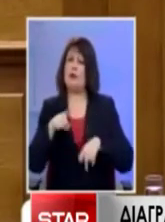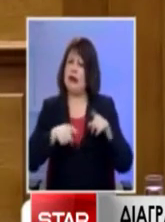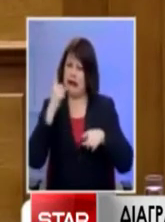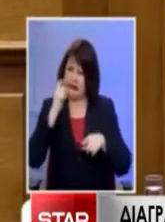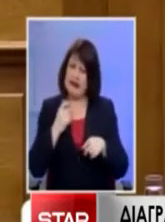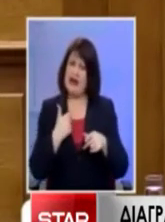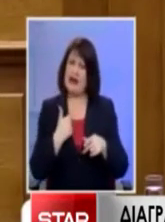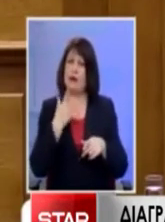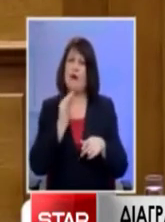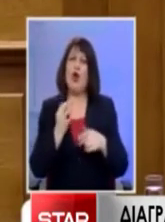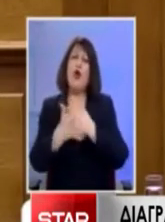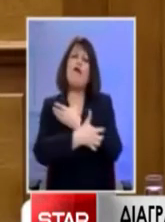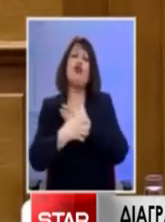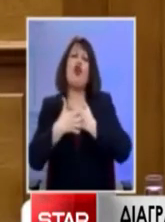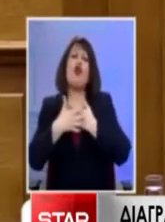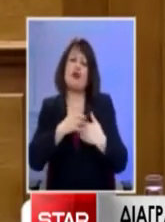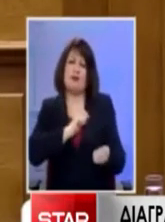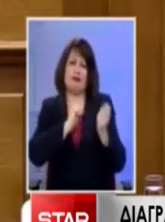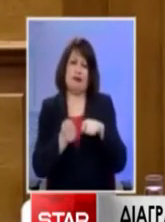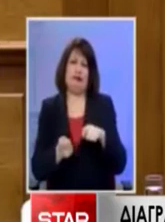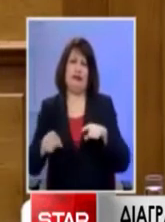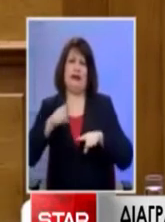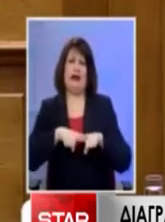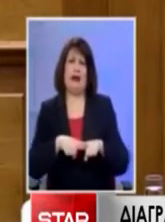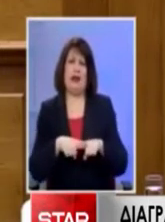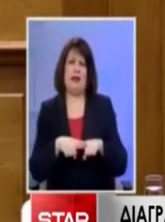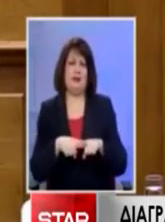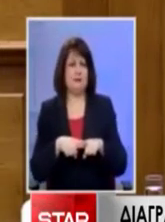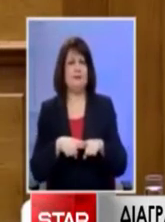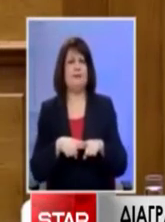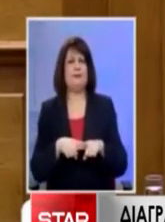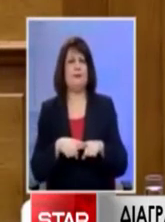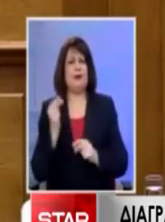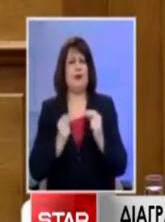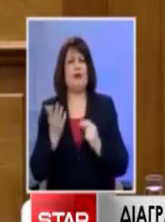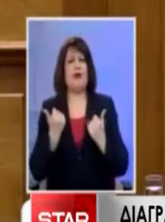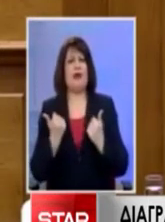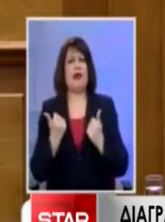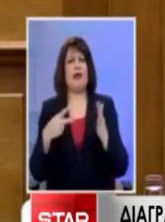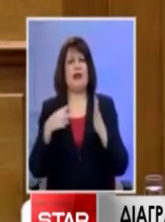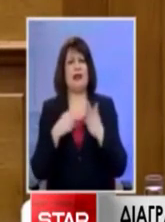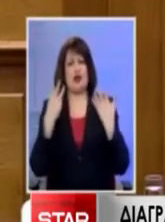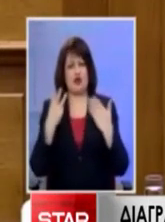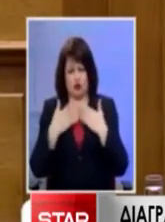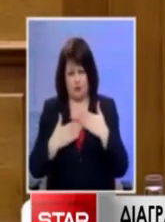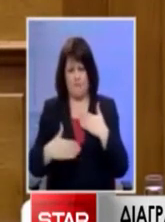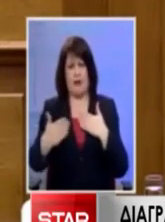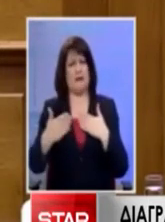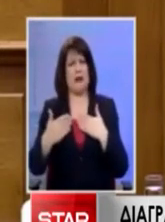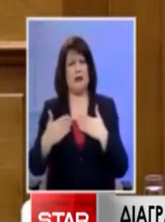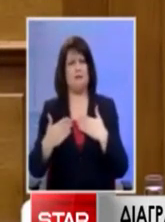στη Βουλή θα κάνω το παν για να μην ψηφιστεί ή θα ρίξω την κυβέρνηση, δήλωσε σε τηλεοπτική συνέντευξή του. Τότε θα είναι